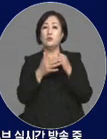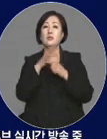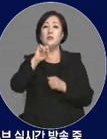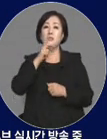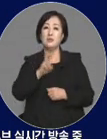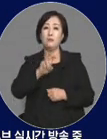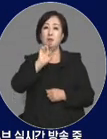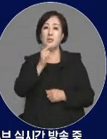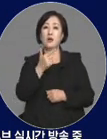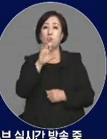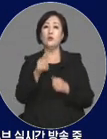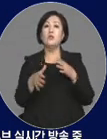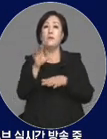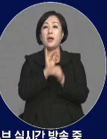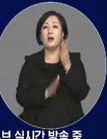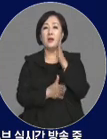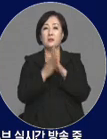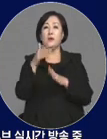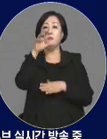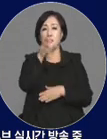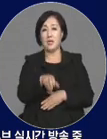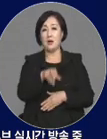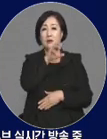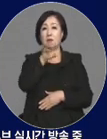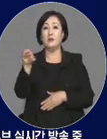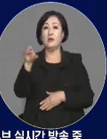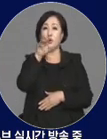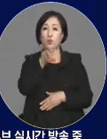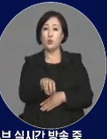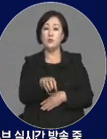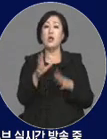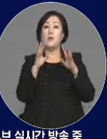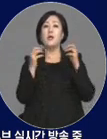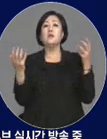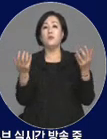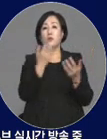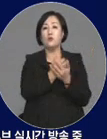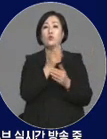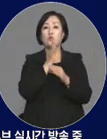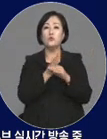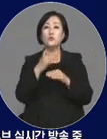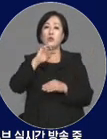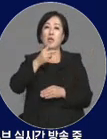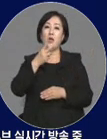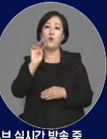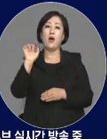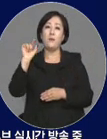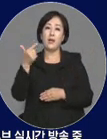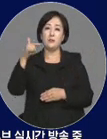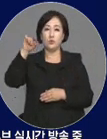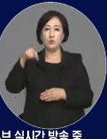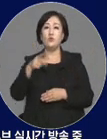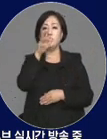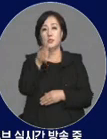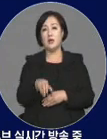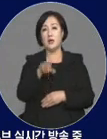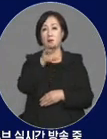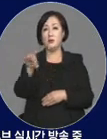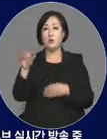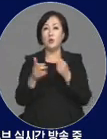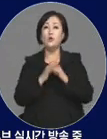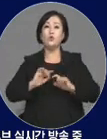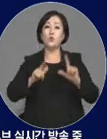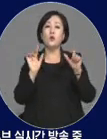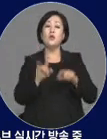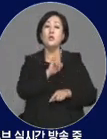특히 백화점 사거리로 나타났습니다 중구는 태아 돈과 반구동 특기 방구 사거리 부근 2 동구는